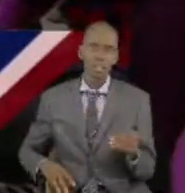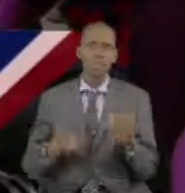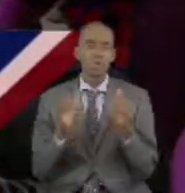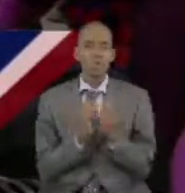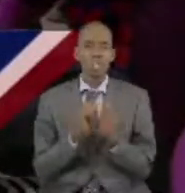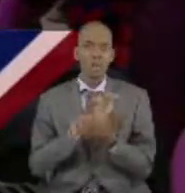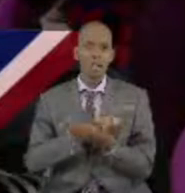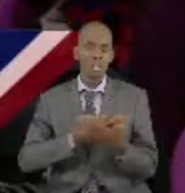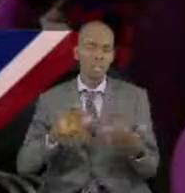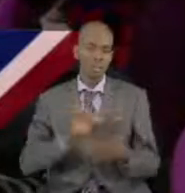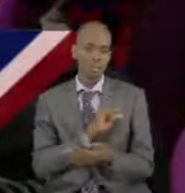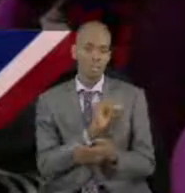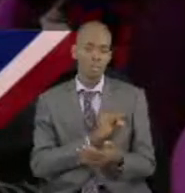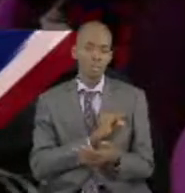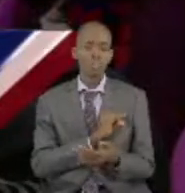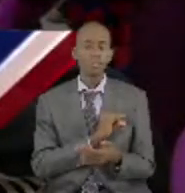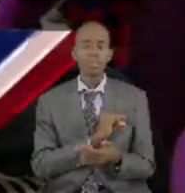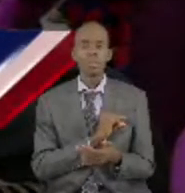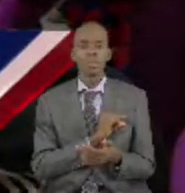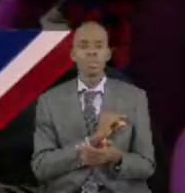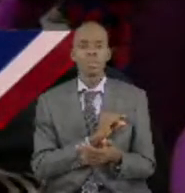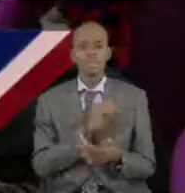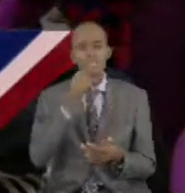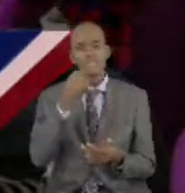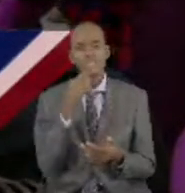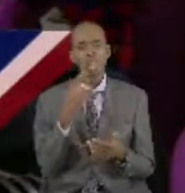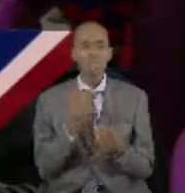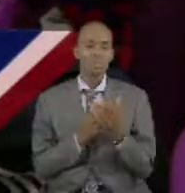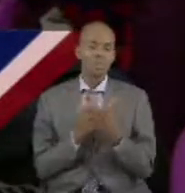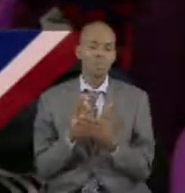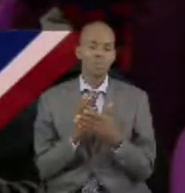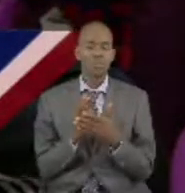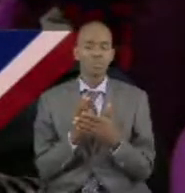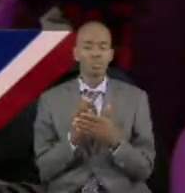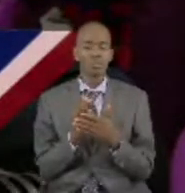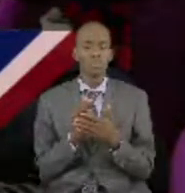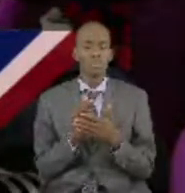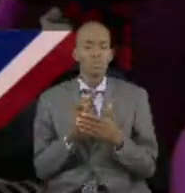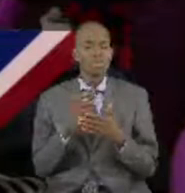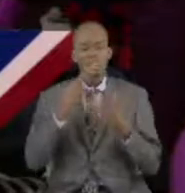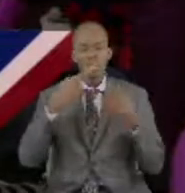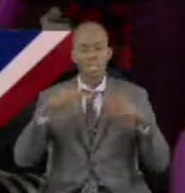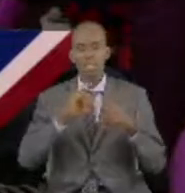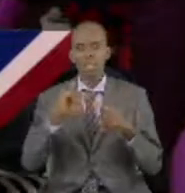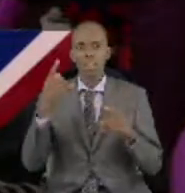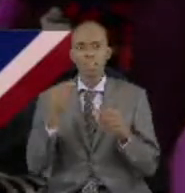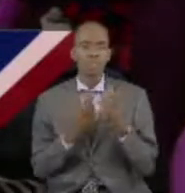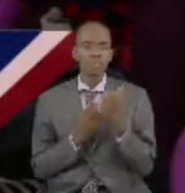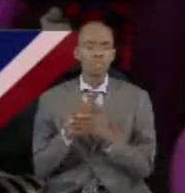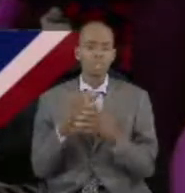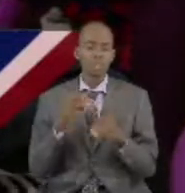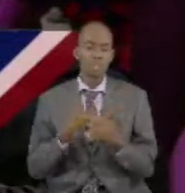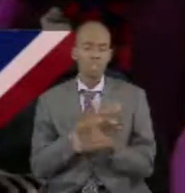conscience pure dit la vérité proclamer la vérité déclaré la vérité un